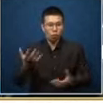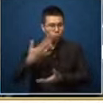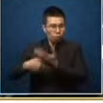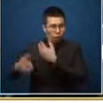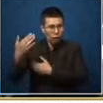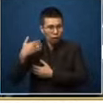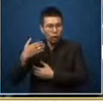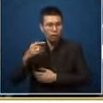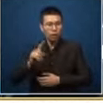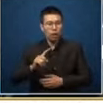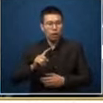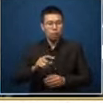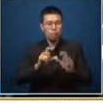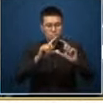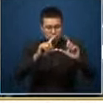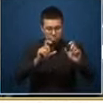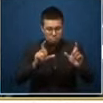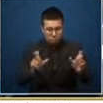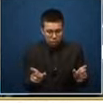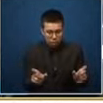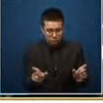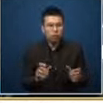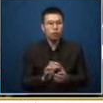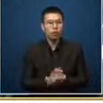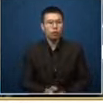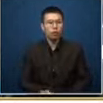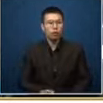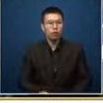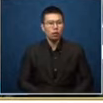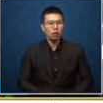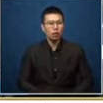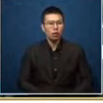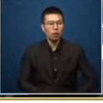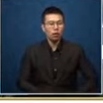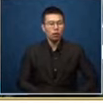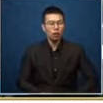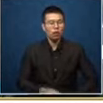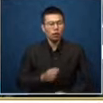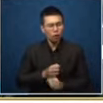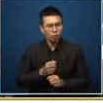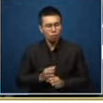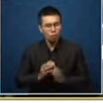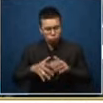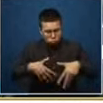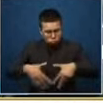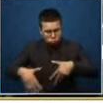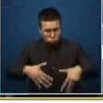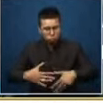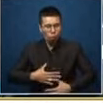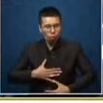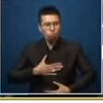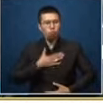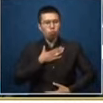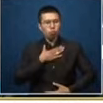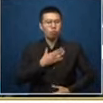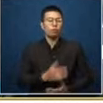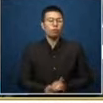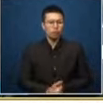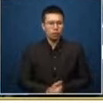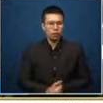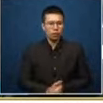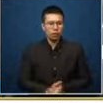พชรบูรณ์ซึ่งนำมาซึ่งความผมคิดว่านำมาถึงความภาคภูมิใจนะครับตลอดจน